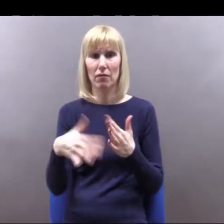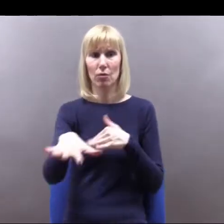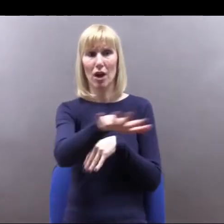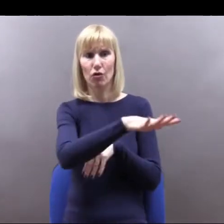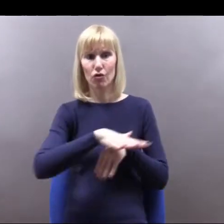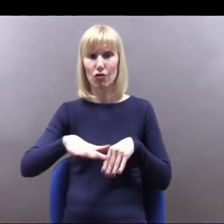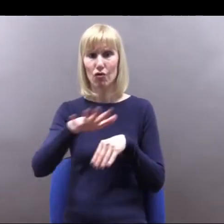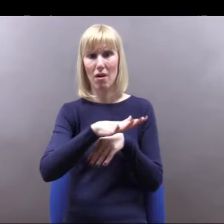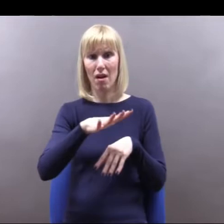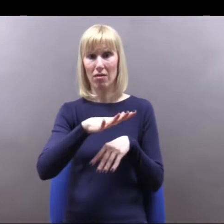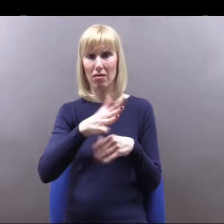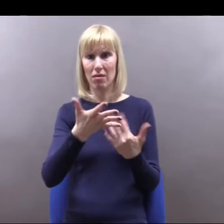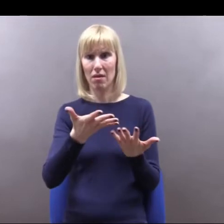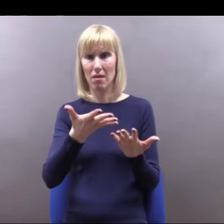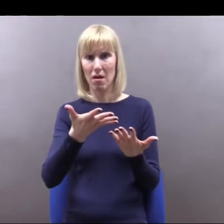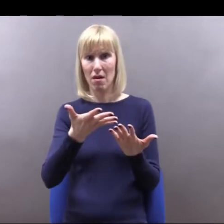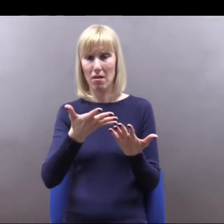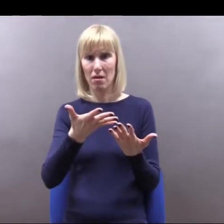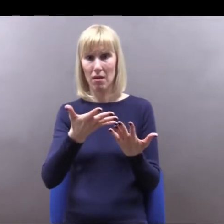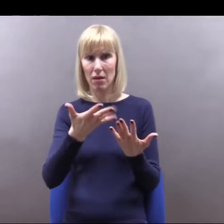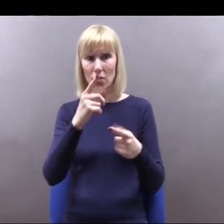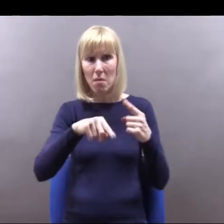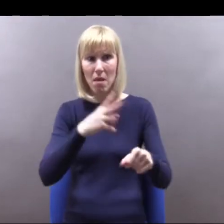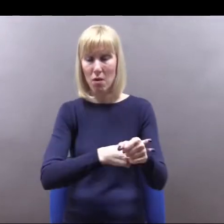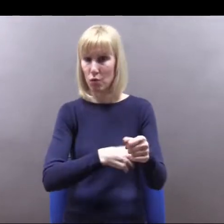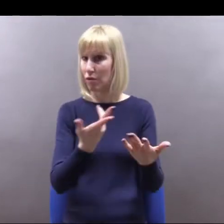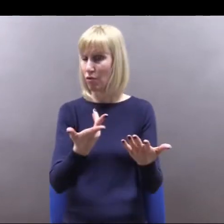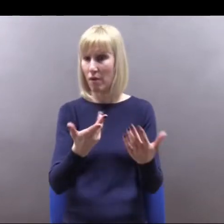dopuszczalne w przestrzeni publicznej, tak?